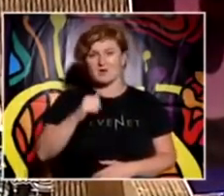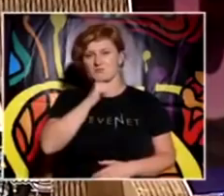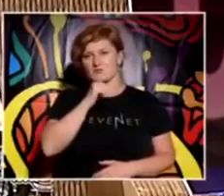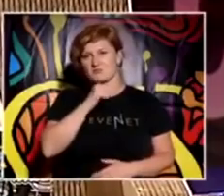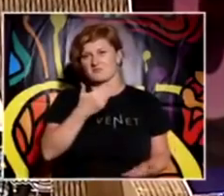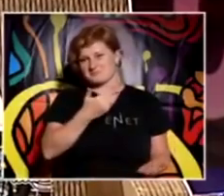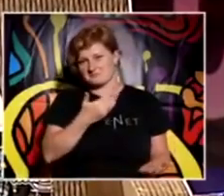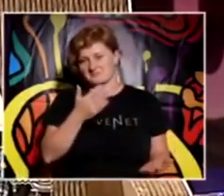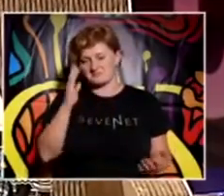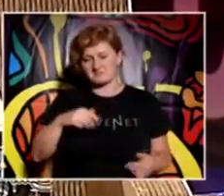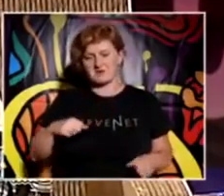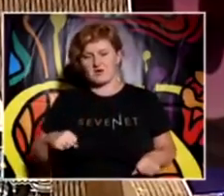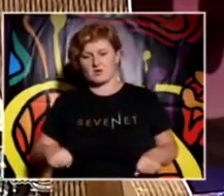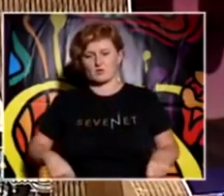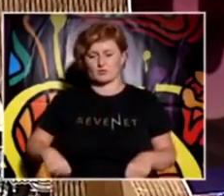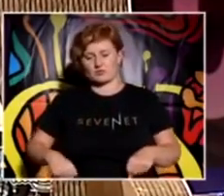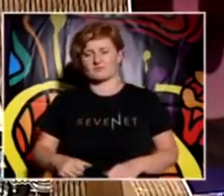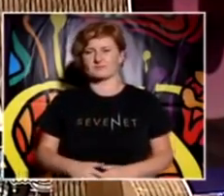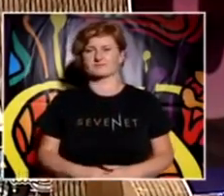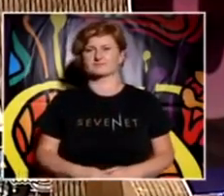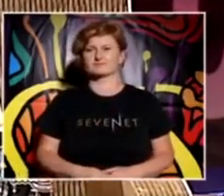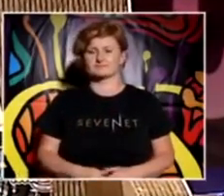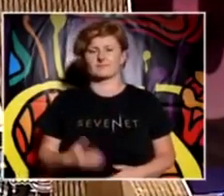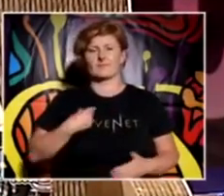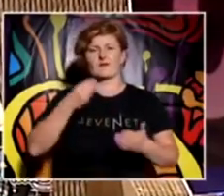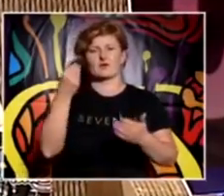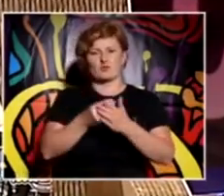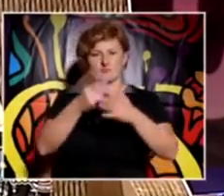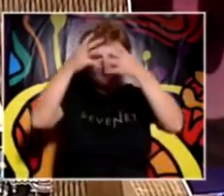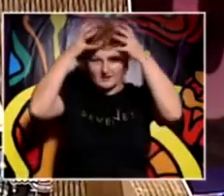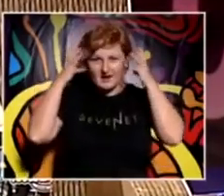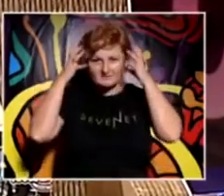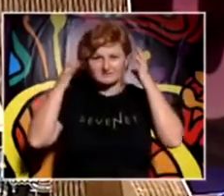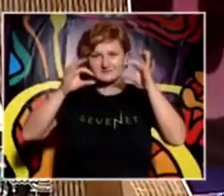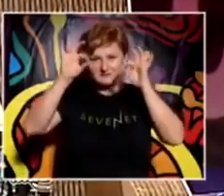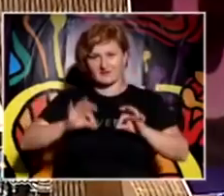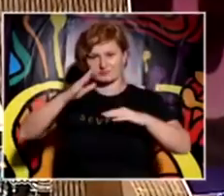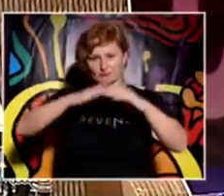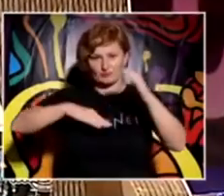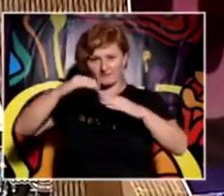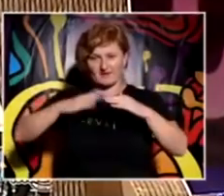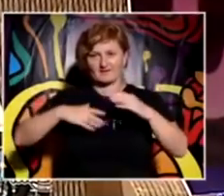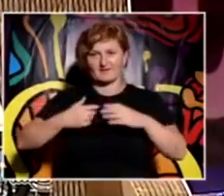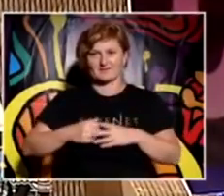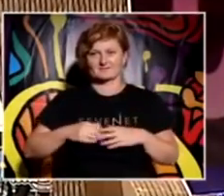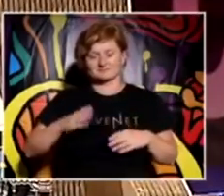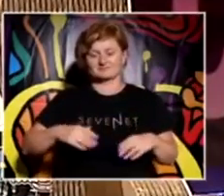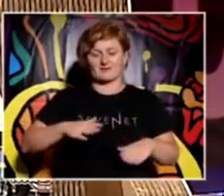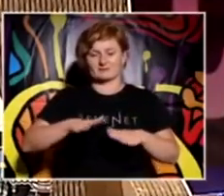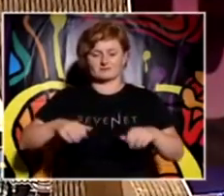pływają tam, zrobią spływy raftingowe. No i cóż, kupiliśmy sobie kaski w sklepie budowlanym, stwierdzamy, no